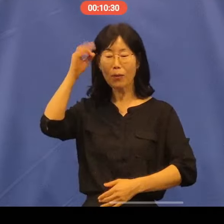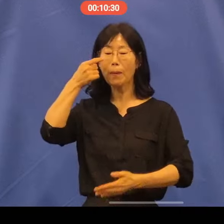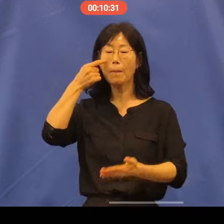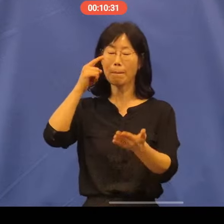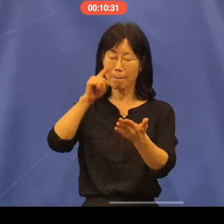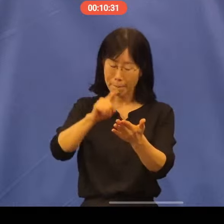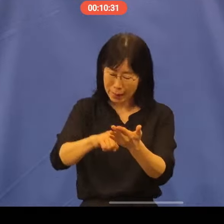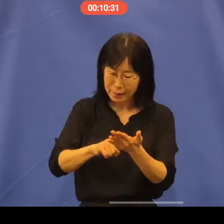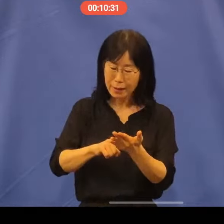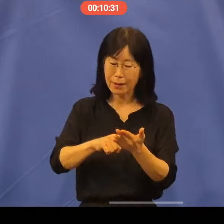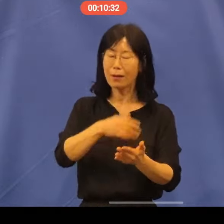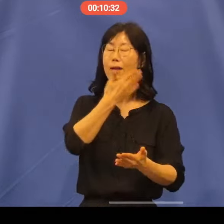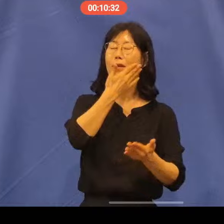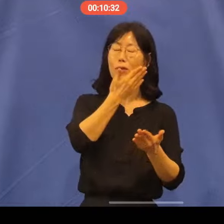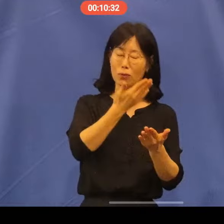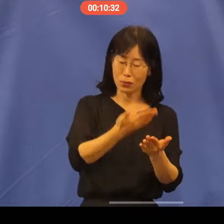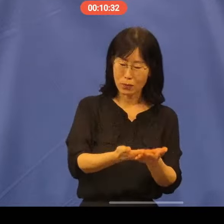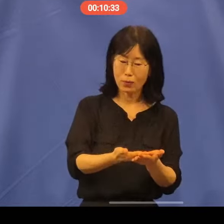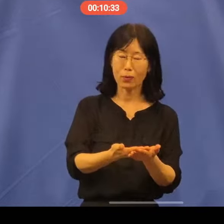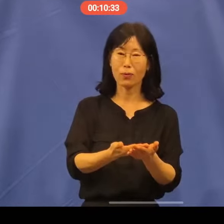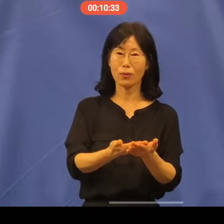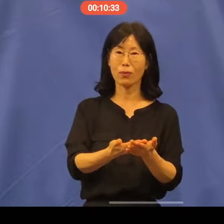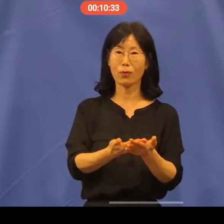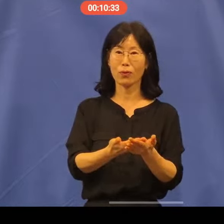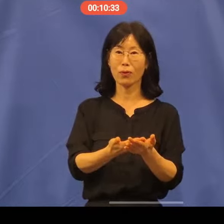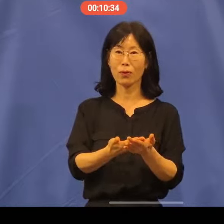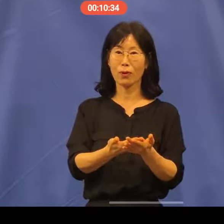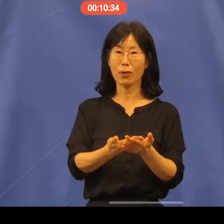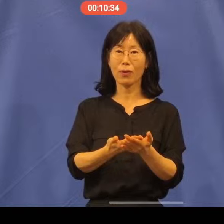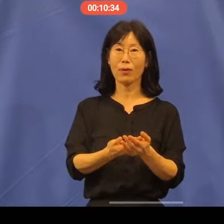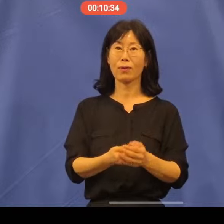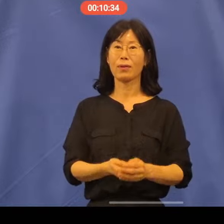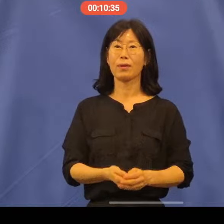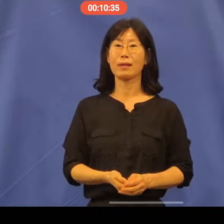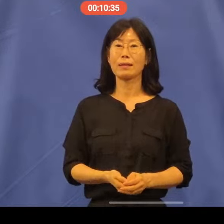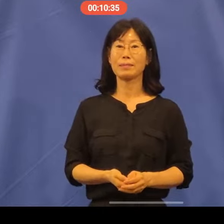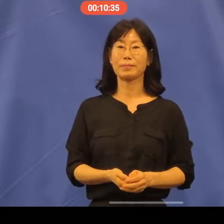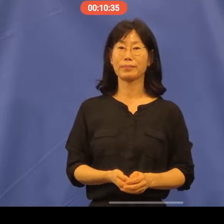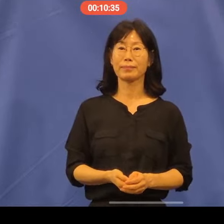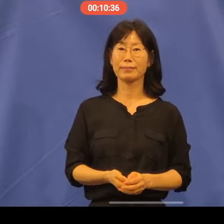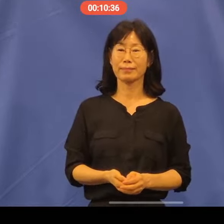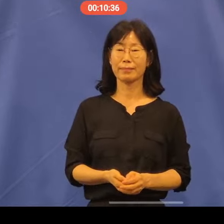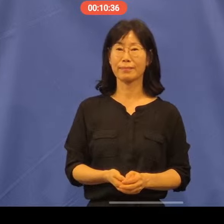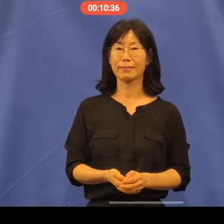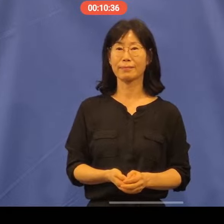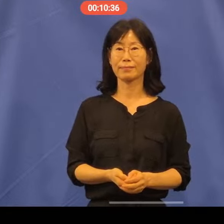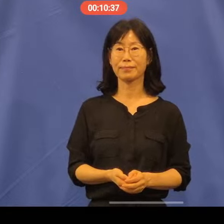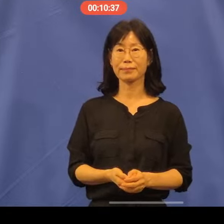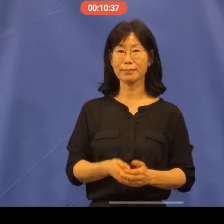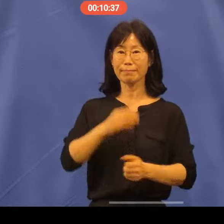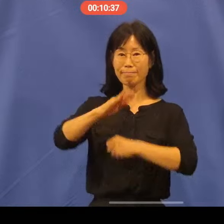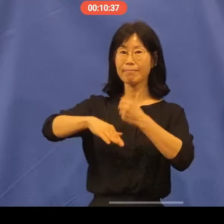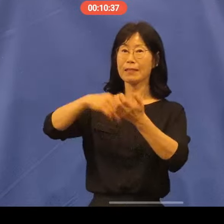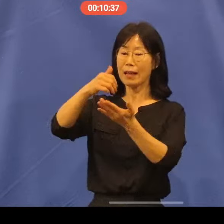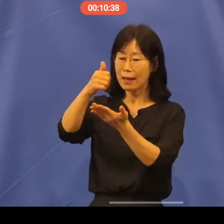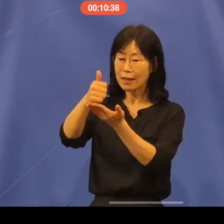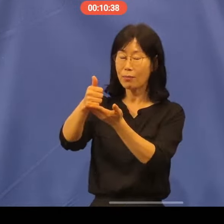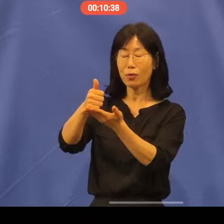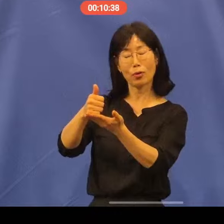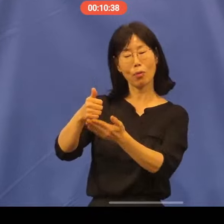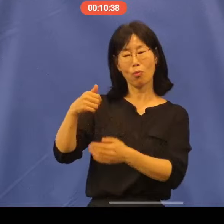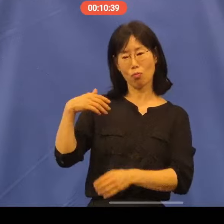발견하고 하나님을 알아야 모든 게 보여요. 다 드러나게 돼 있어요. 그런데 하나님을